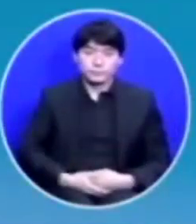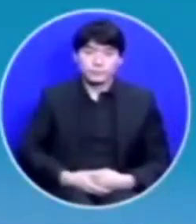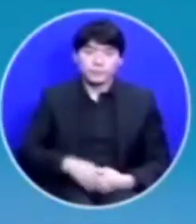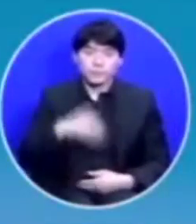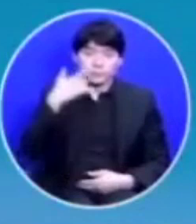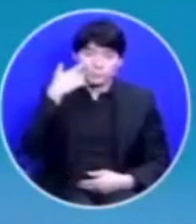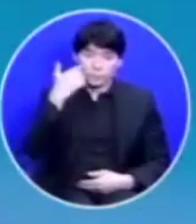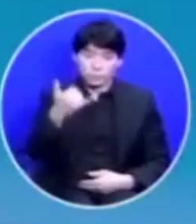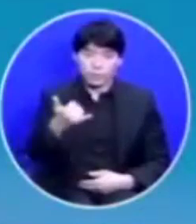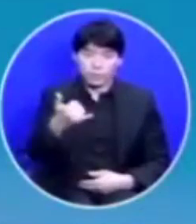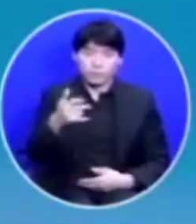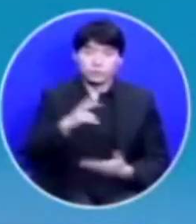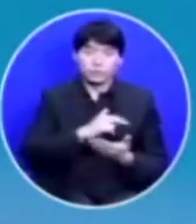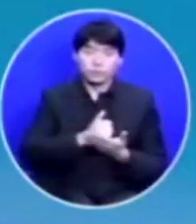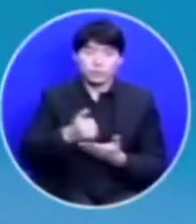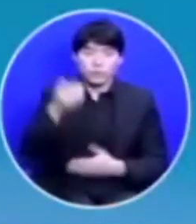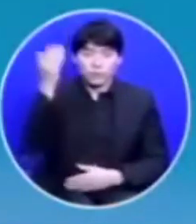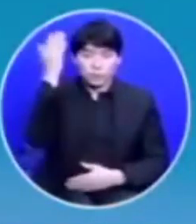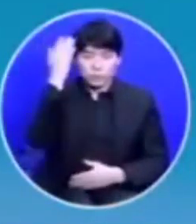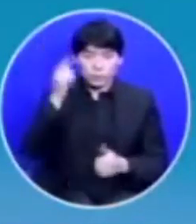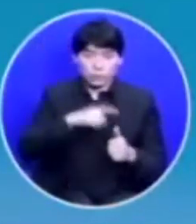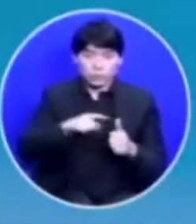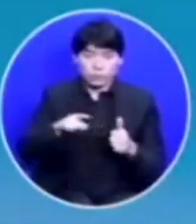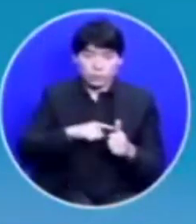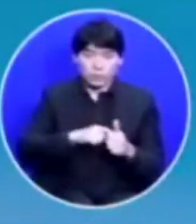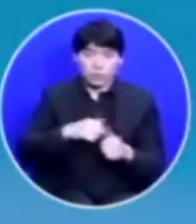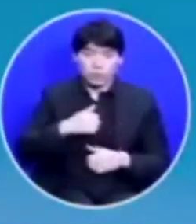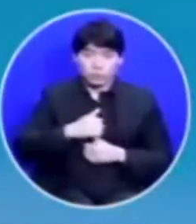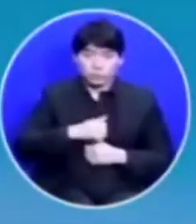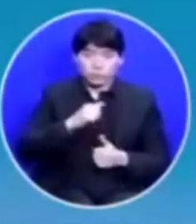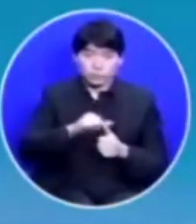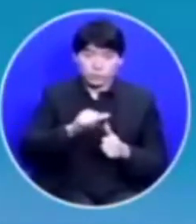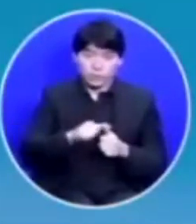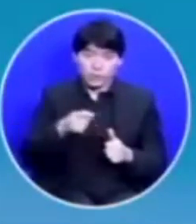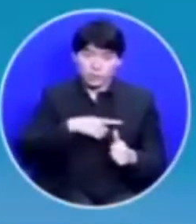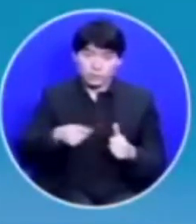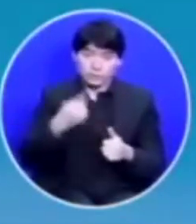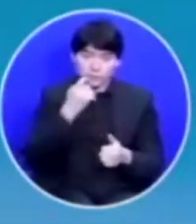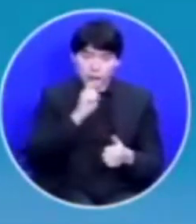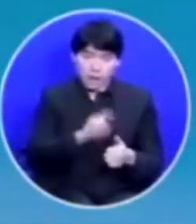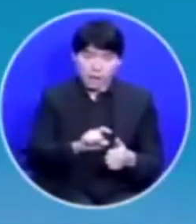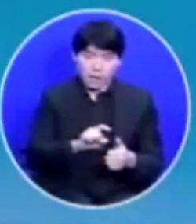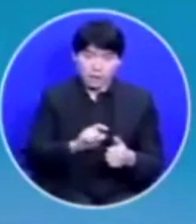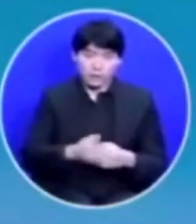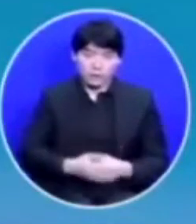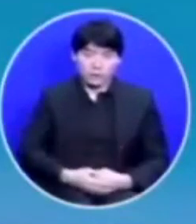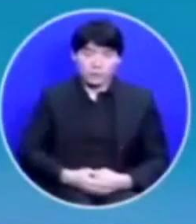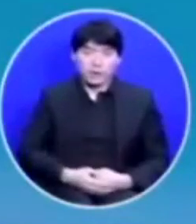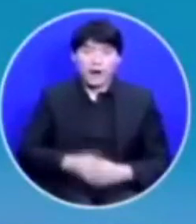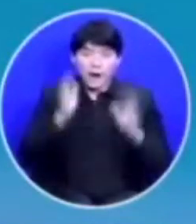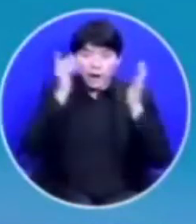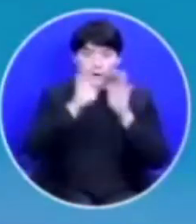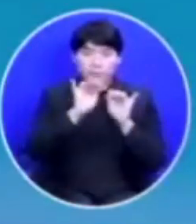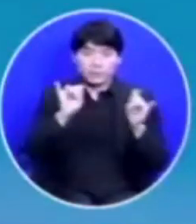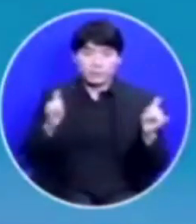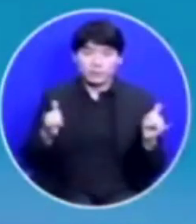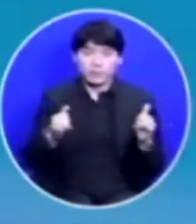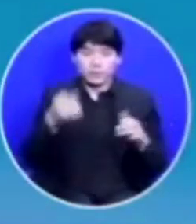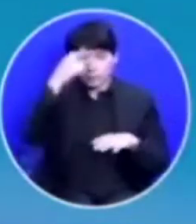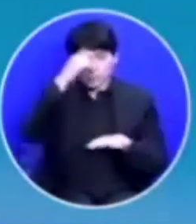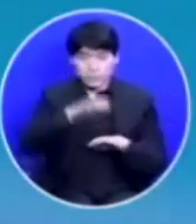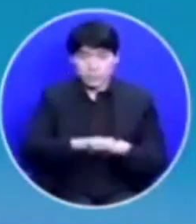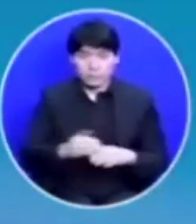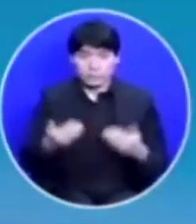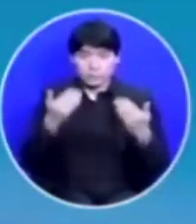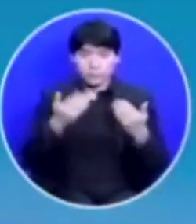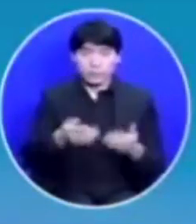부모가 주의 교양과 훈계로 가르치라 고 말씀하셨는데 그것은 아이들에게 예배 드리자